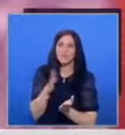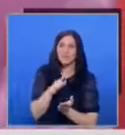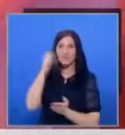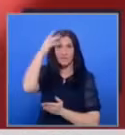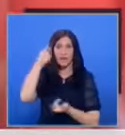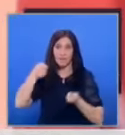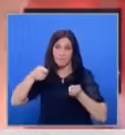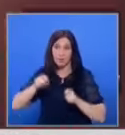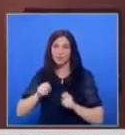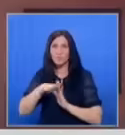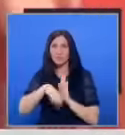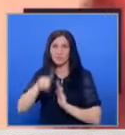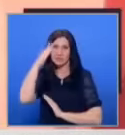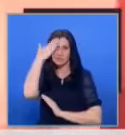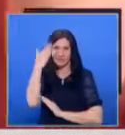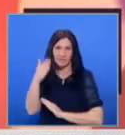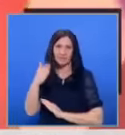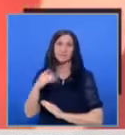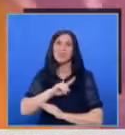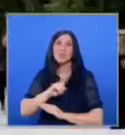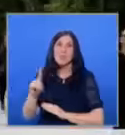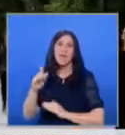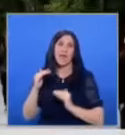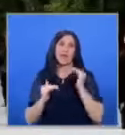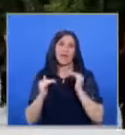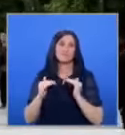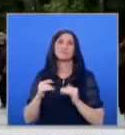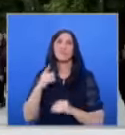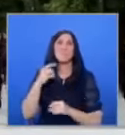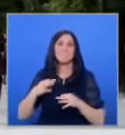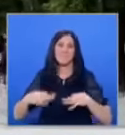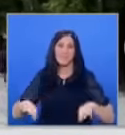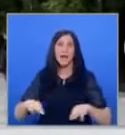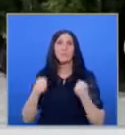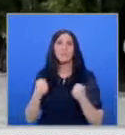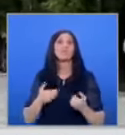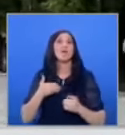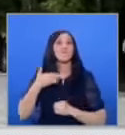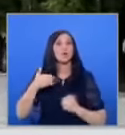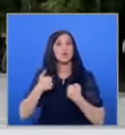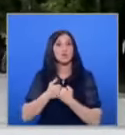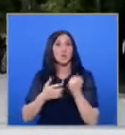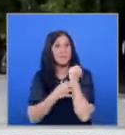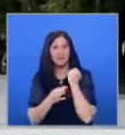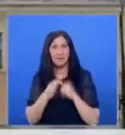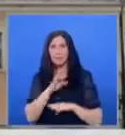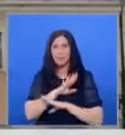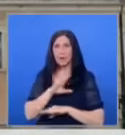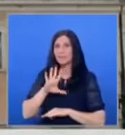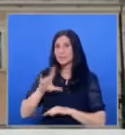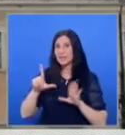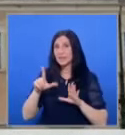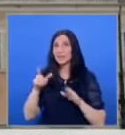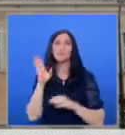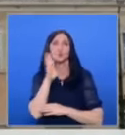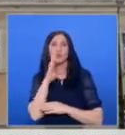на несправедливостта, неравенството и мизерията. Тежката влакова катастрофа през март, при която загинаха 57 души предимно